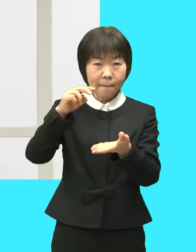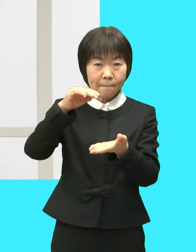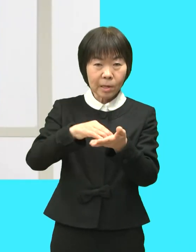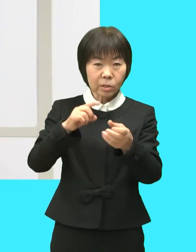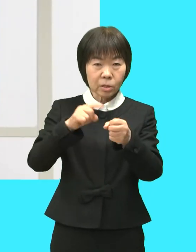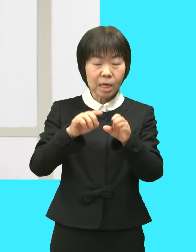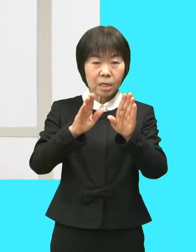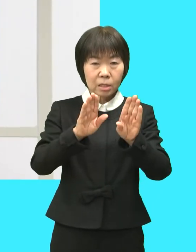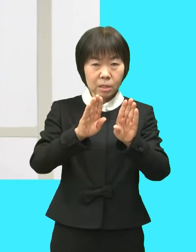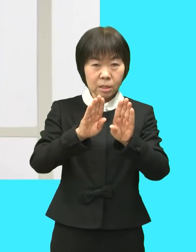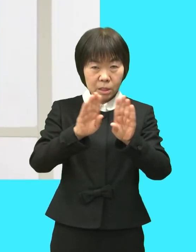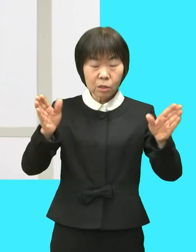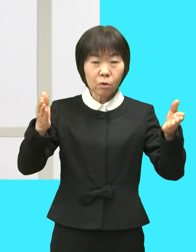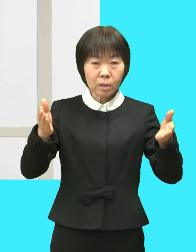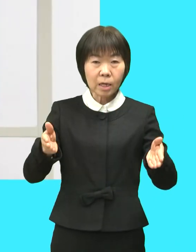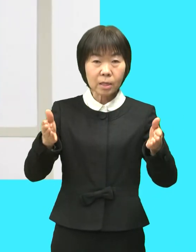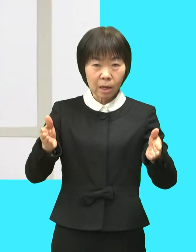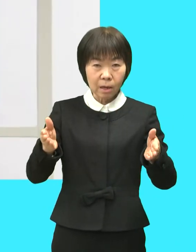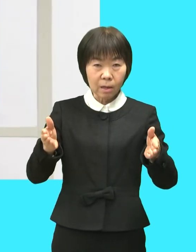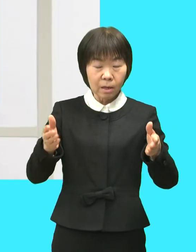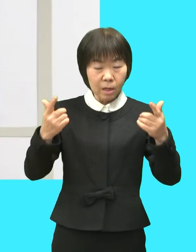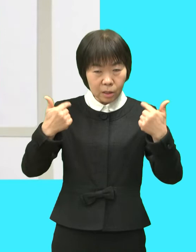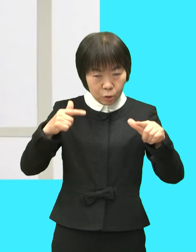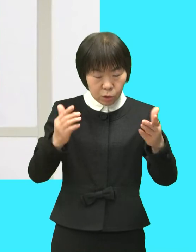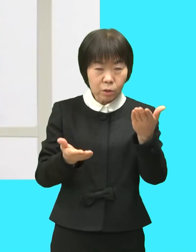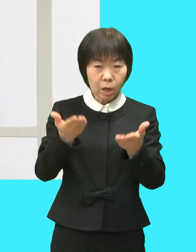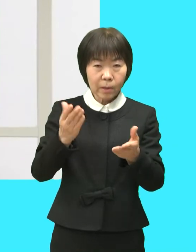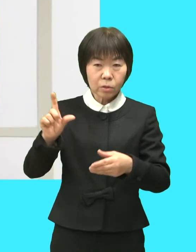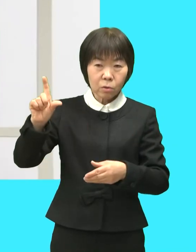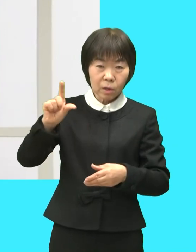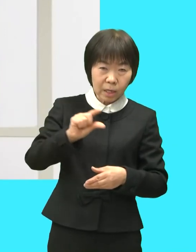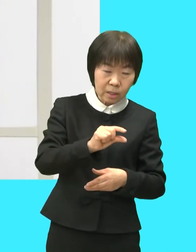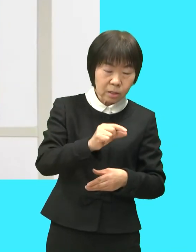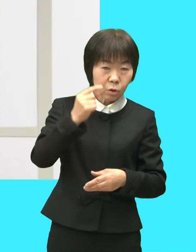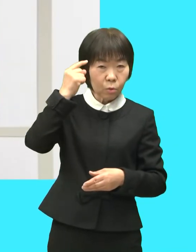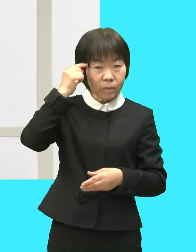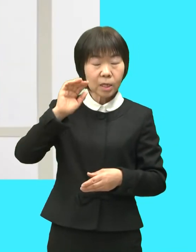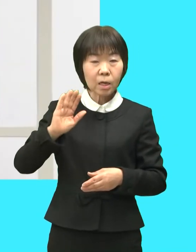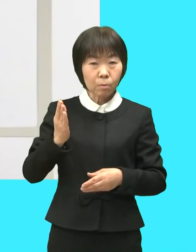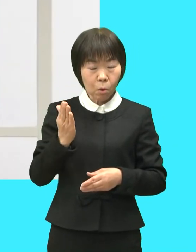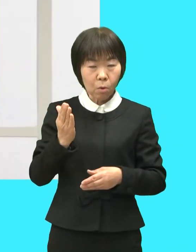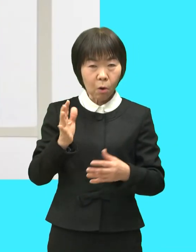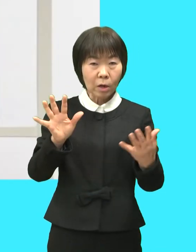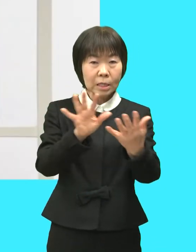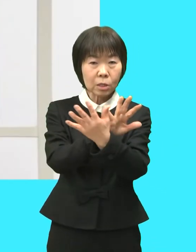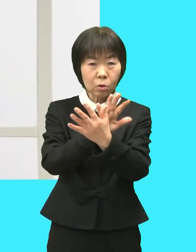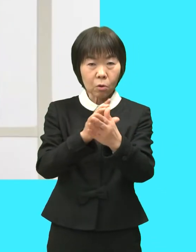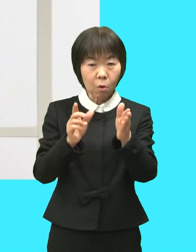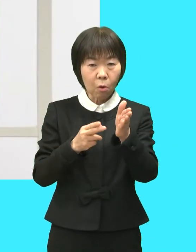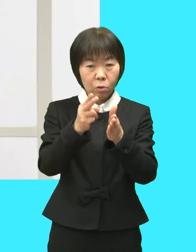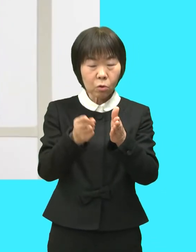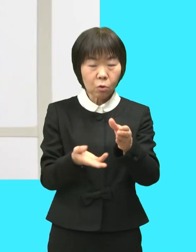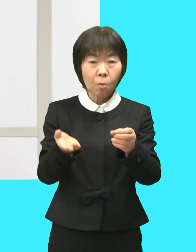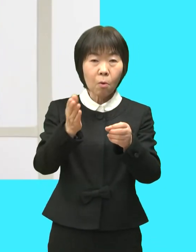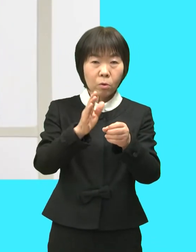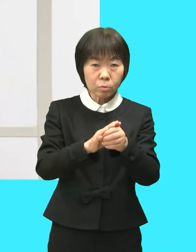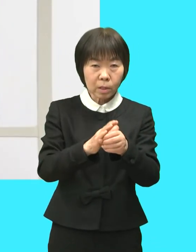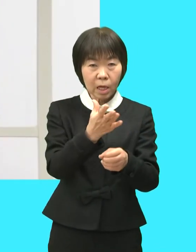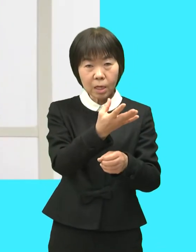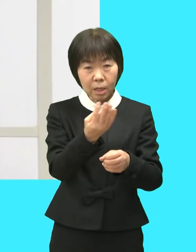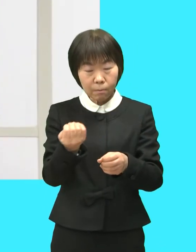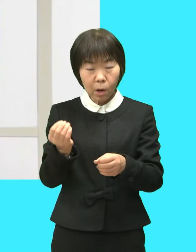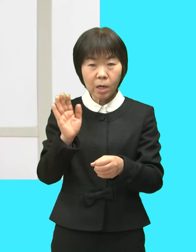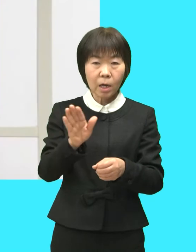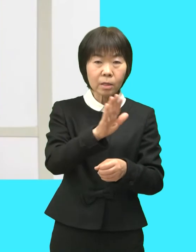やはりある程度規制、例年に比べれば減っていると思いますが、人の移動、旅行も含めて相当あったと思います